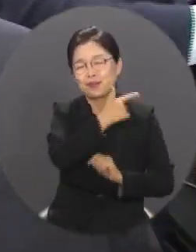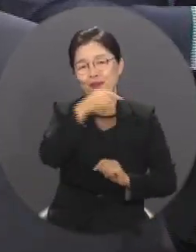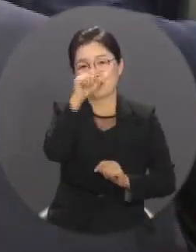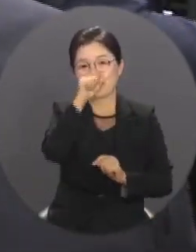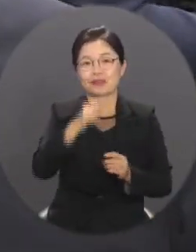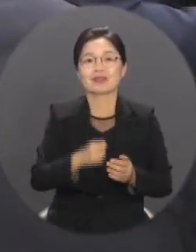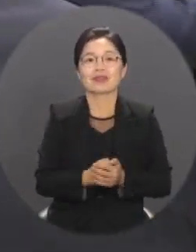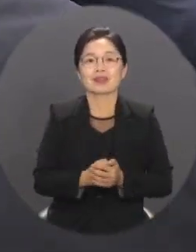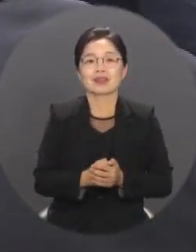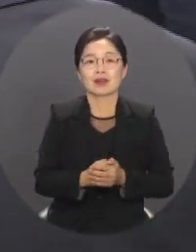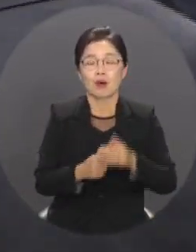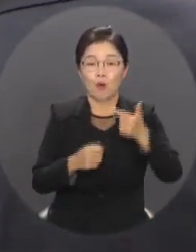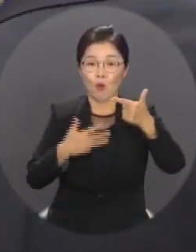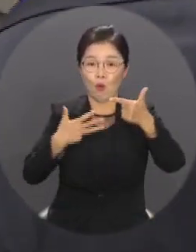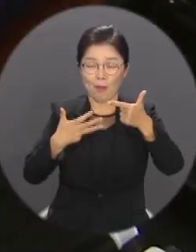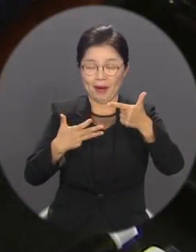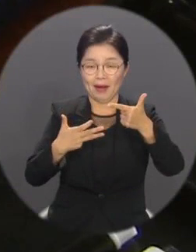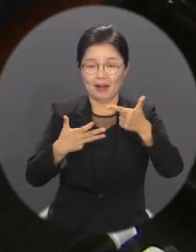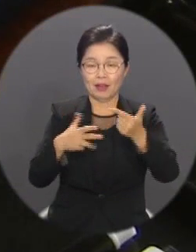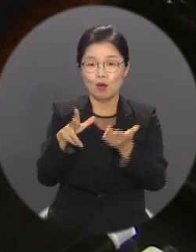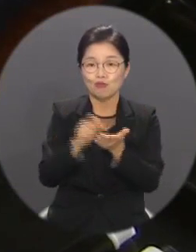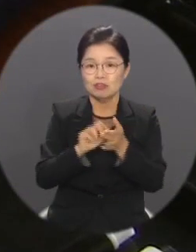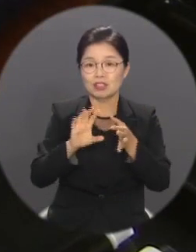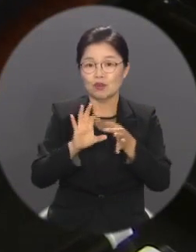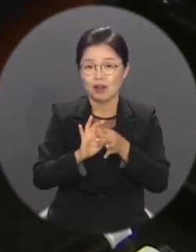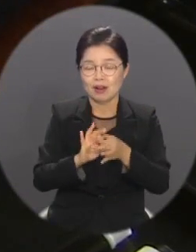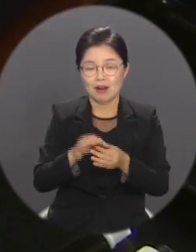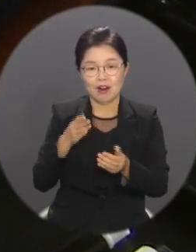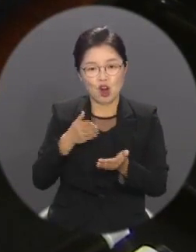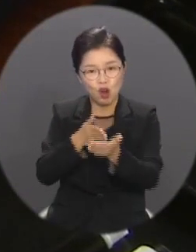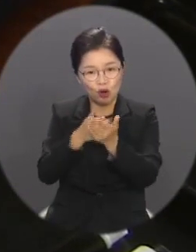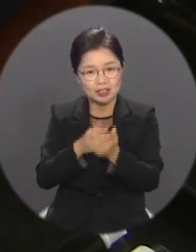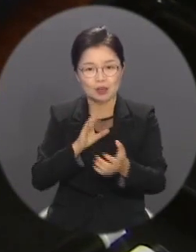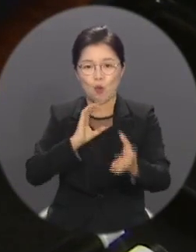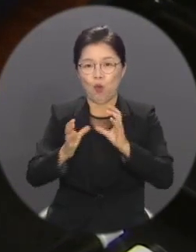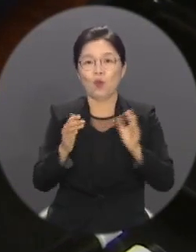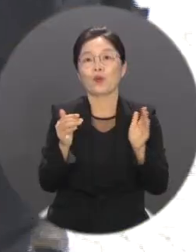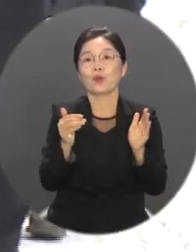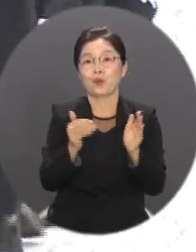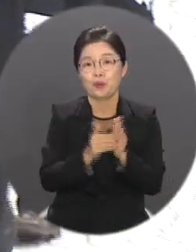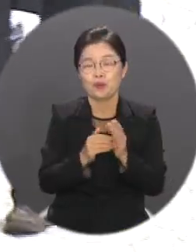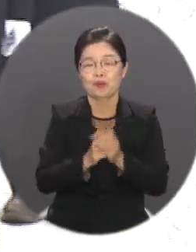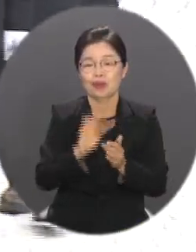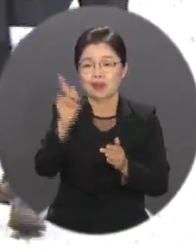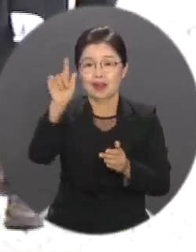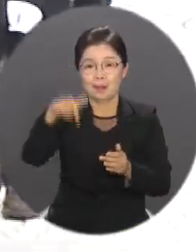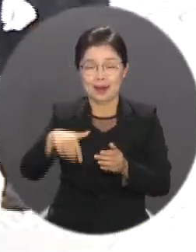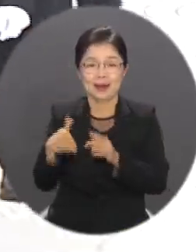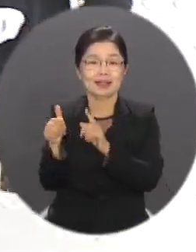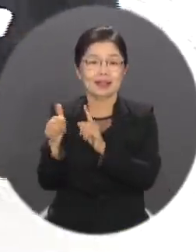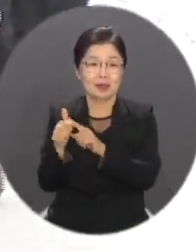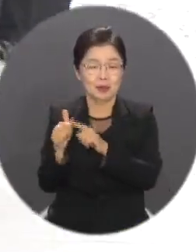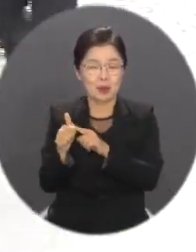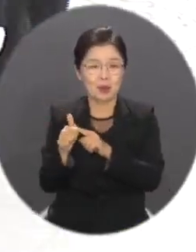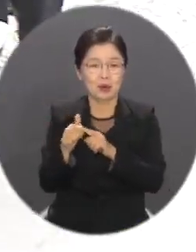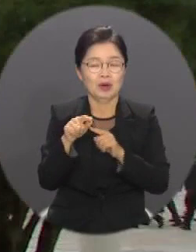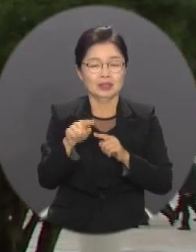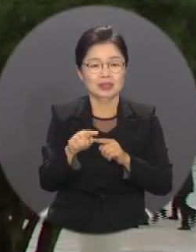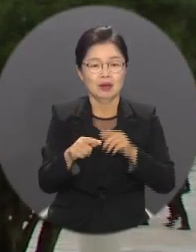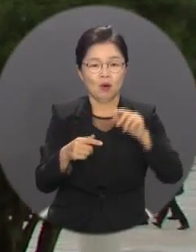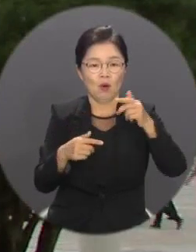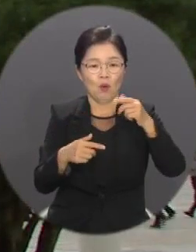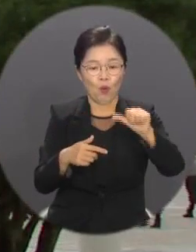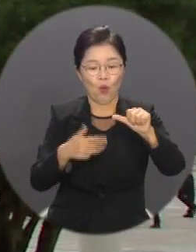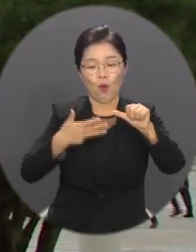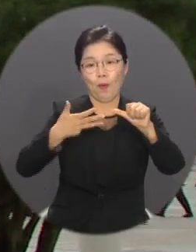5.18 민주화운동 관련 각종 현안에 대한 의견 공유도 이어졌습니다 박민식 처장은 5월 어머니 집 방문해 앞서 5.18